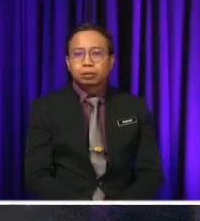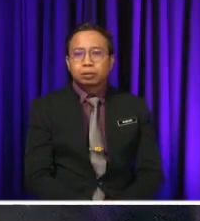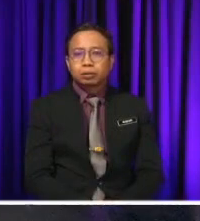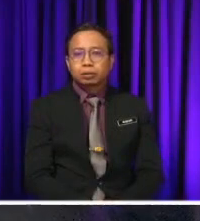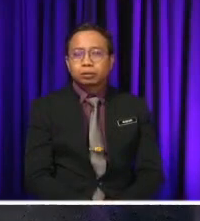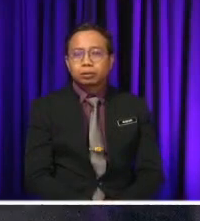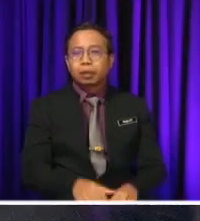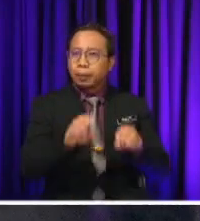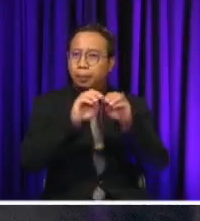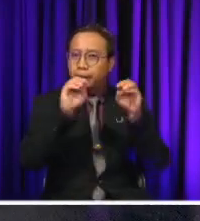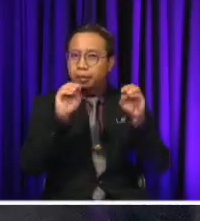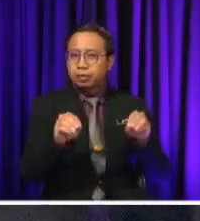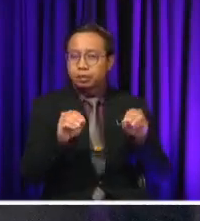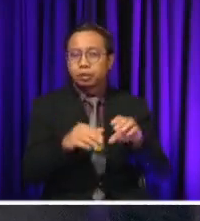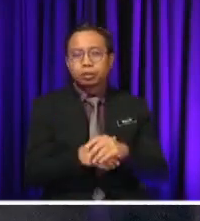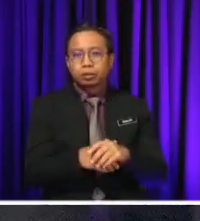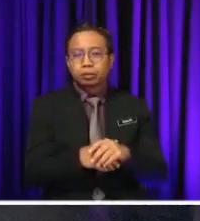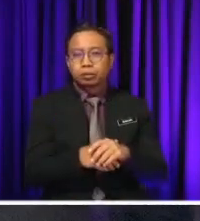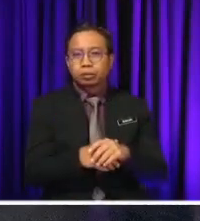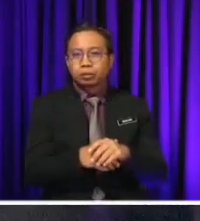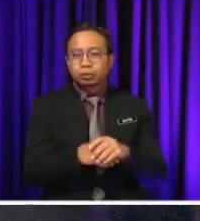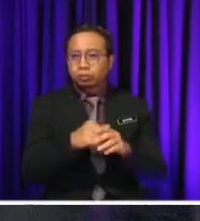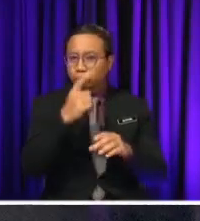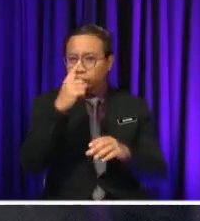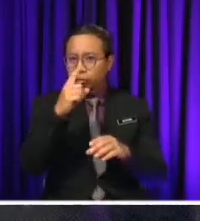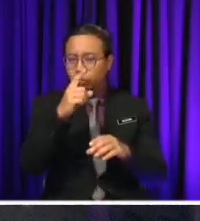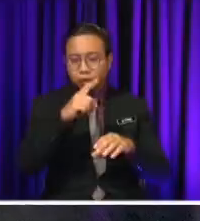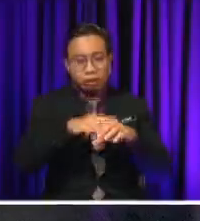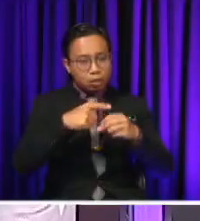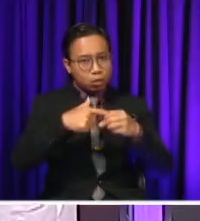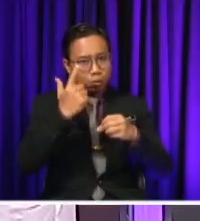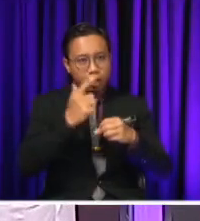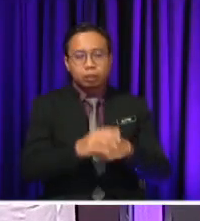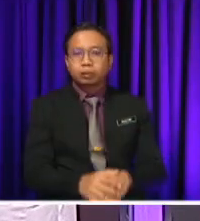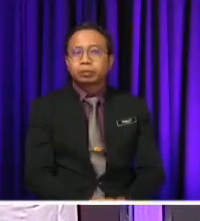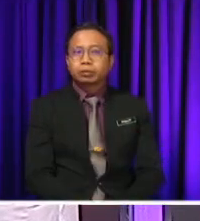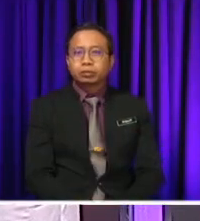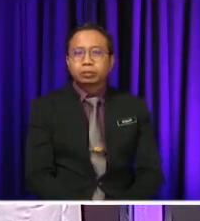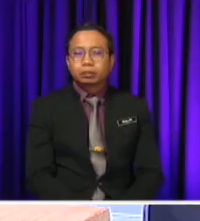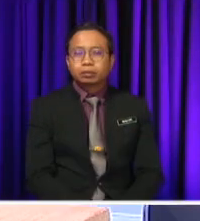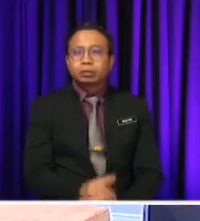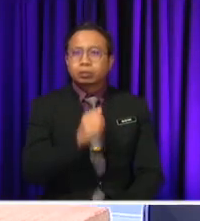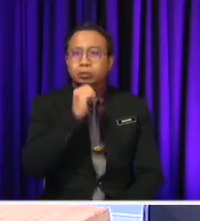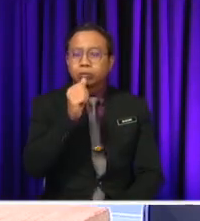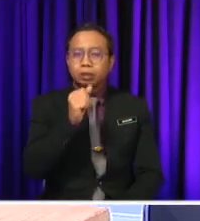meja yang kita lapiskan di luar saja tapi bukan yang anggota